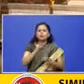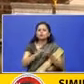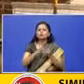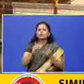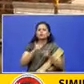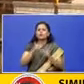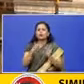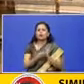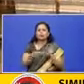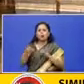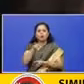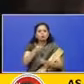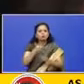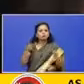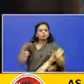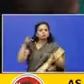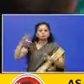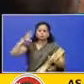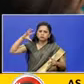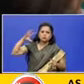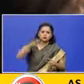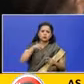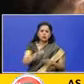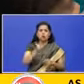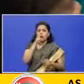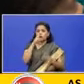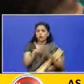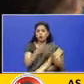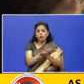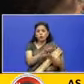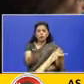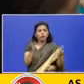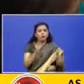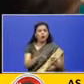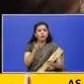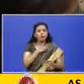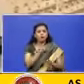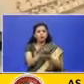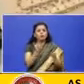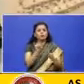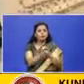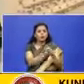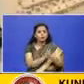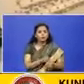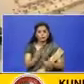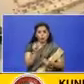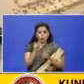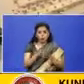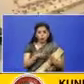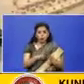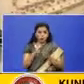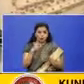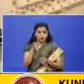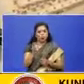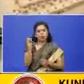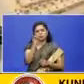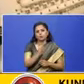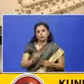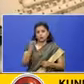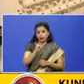अपने साथ साथ दूसरी महिलाओं के रोजगार का माध्यम बना रही है। कुन्नी ओडिशा